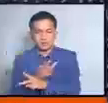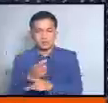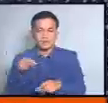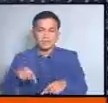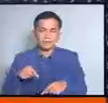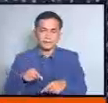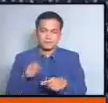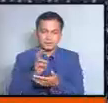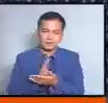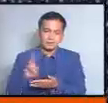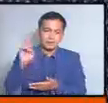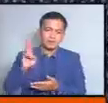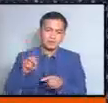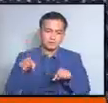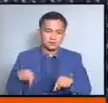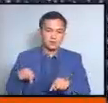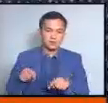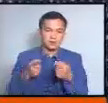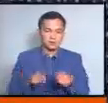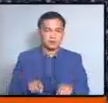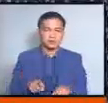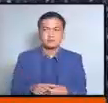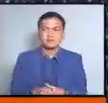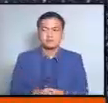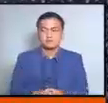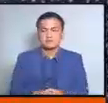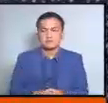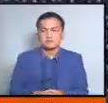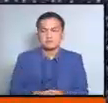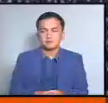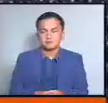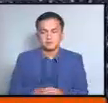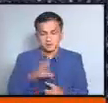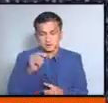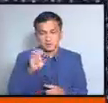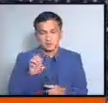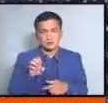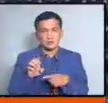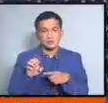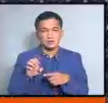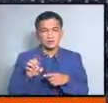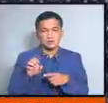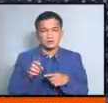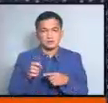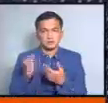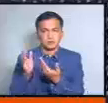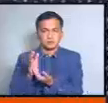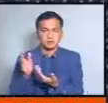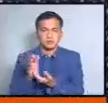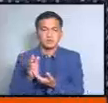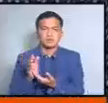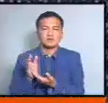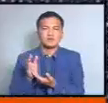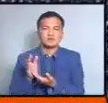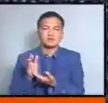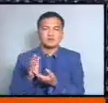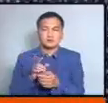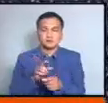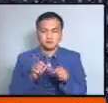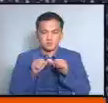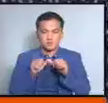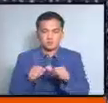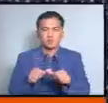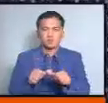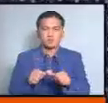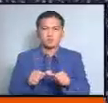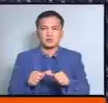sa universidad. Ito na naman yung isang kaso na nagpapakita ng patuloy-tuloy